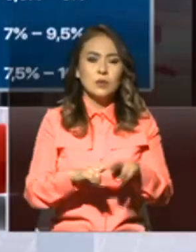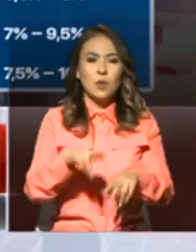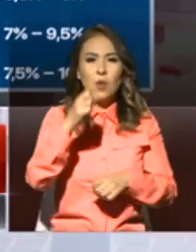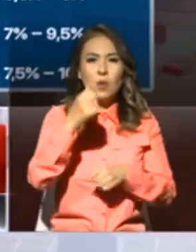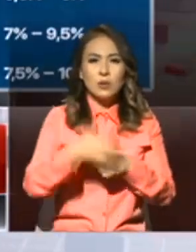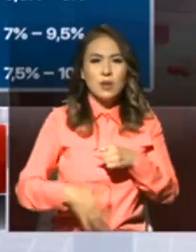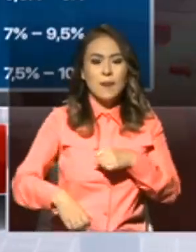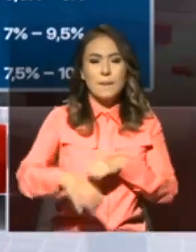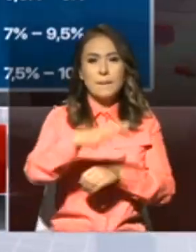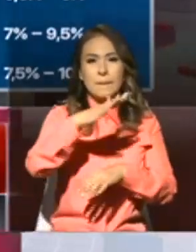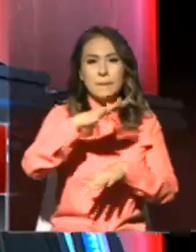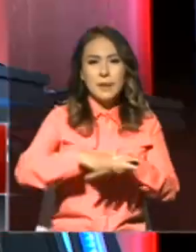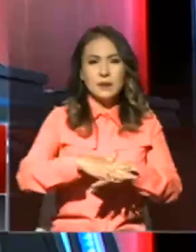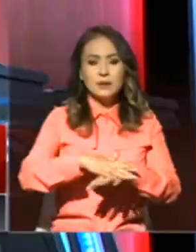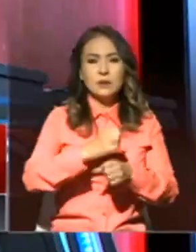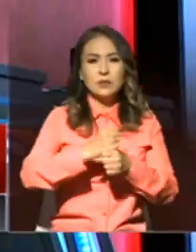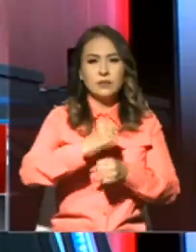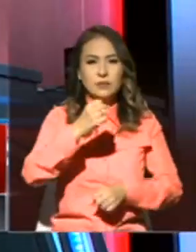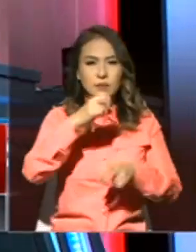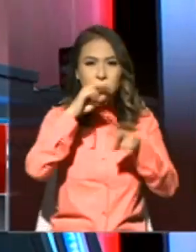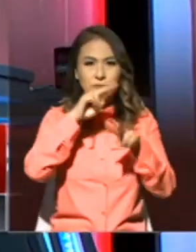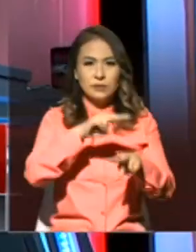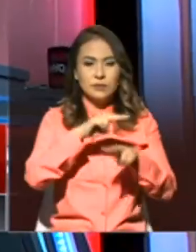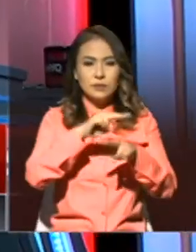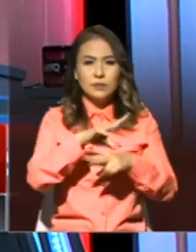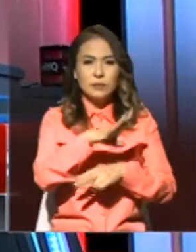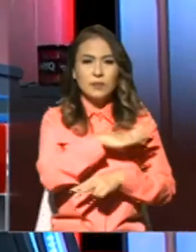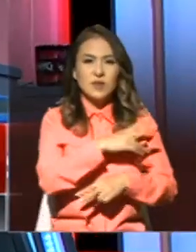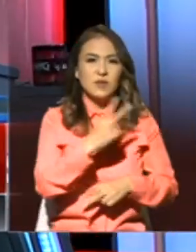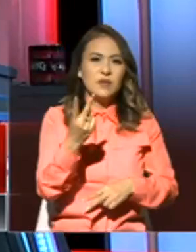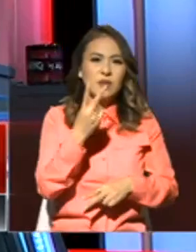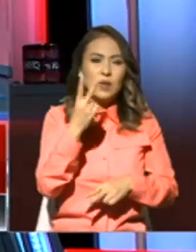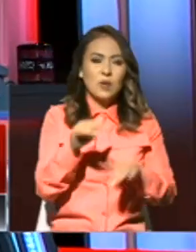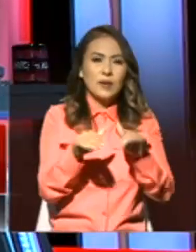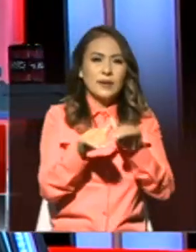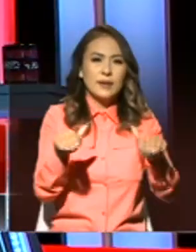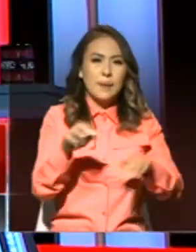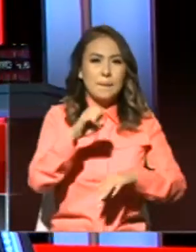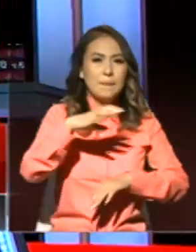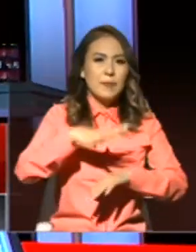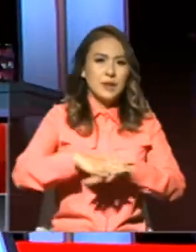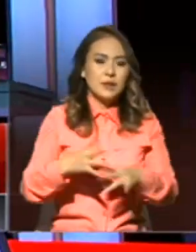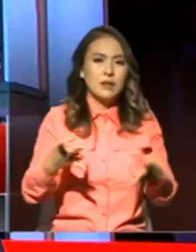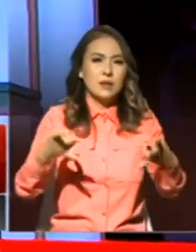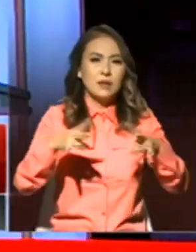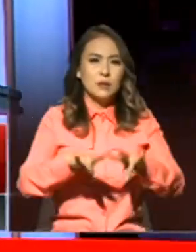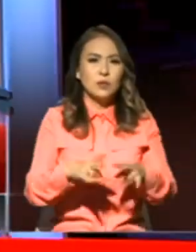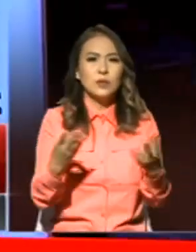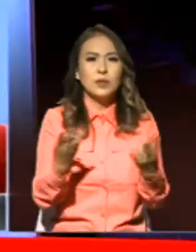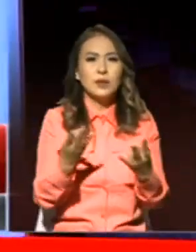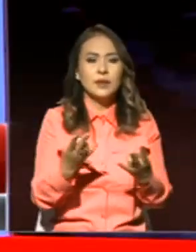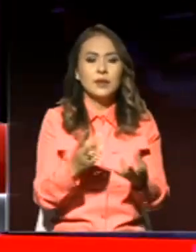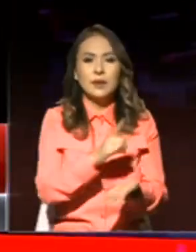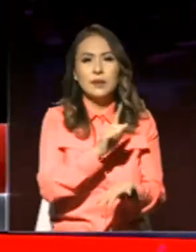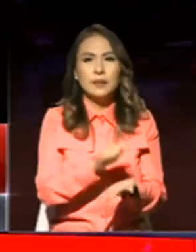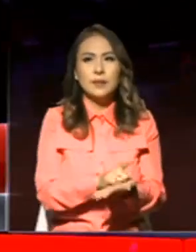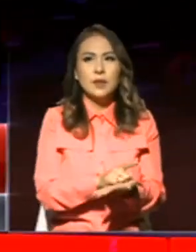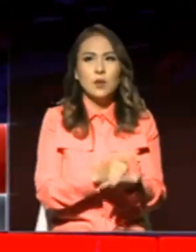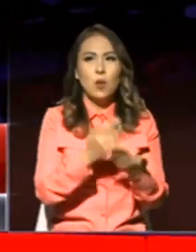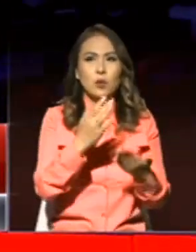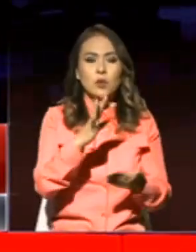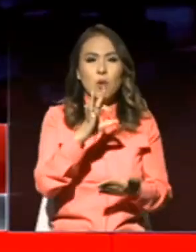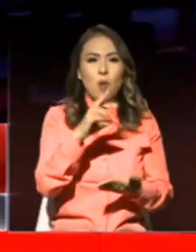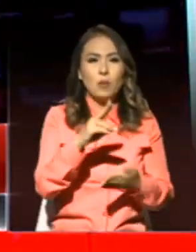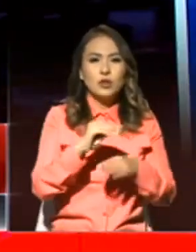банк тарапынан қадағаланатын, ұлттық банк тарапынан қадағаланатын екінші деңгейлі банк ретінде қалуы керек. Осындай мәселе. Бірақ жаңағы осындай